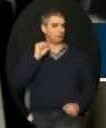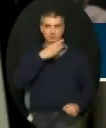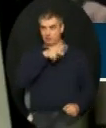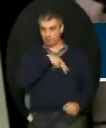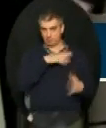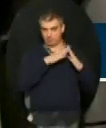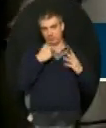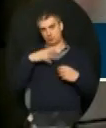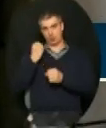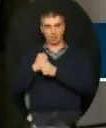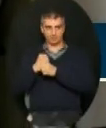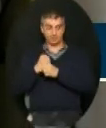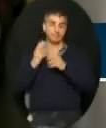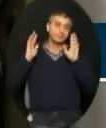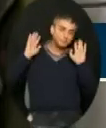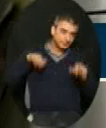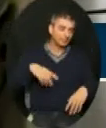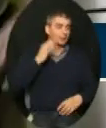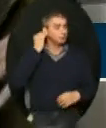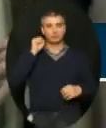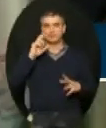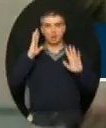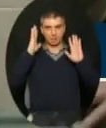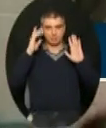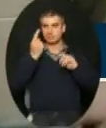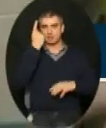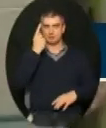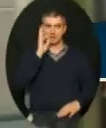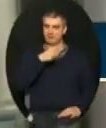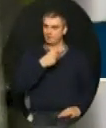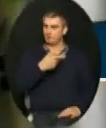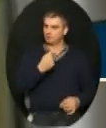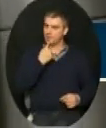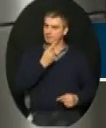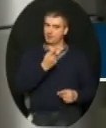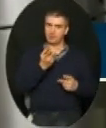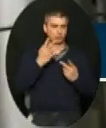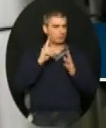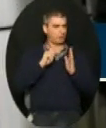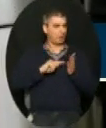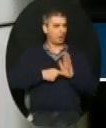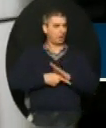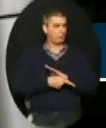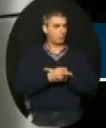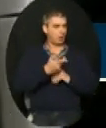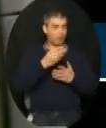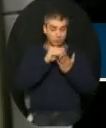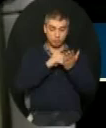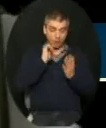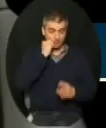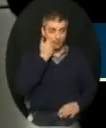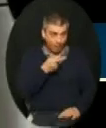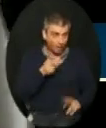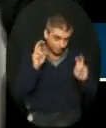אחראית על הבית, אני הולך לעבודה, אבל מילא, שוביניזם זה לא דבר כל כך נדיר. אבל יש כאן אמירה קצת יותר עמוקה. הדוח שהתפרסם